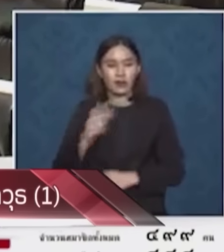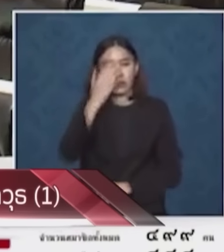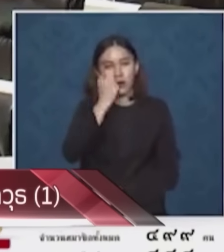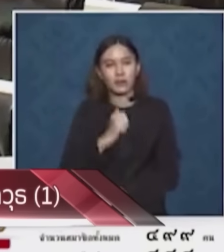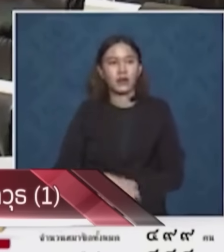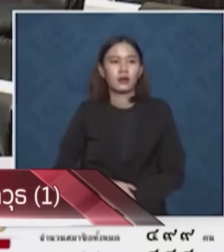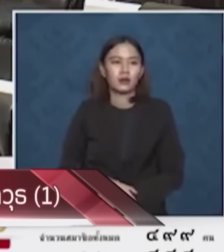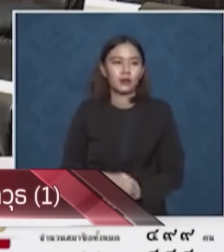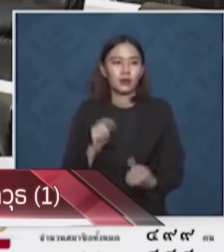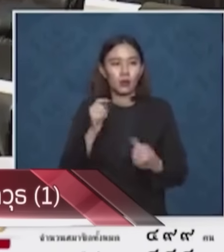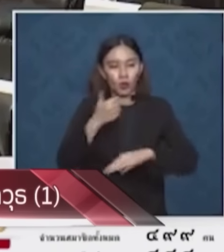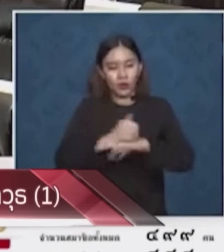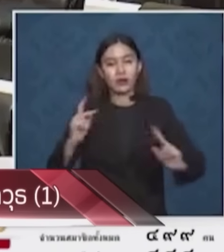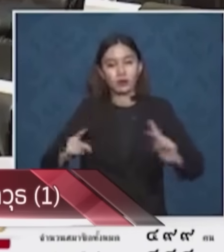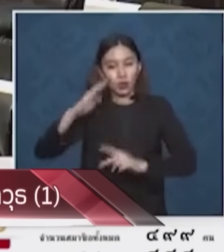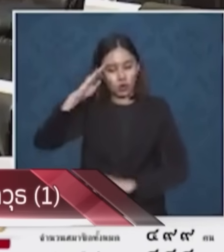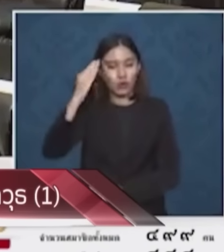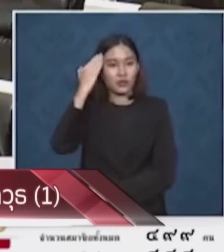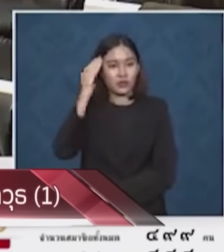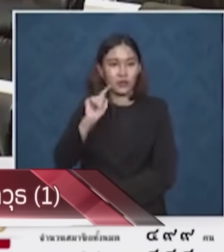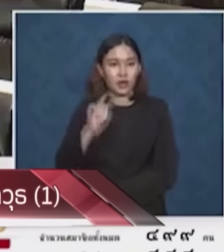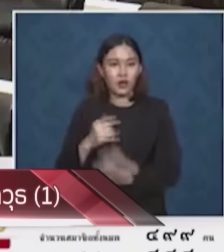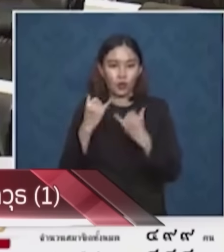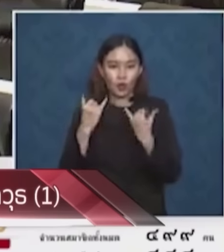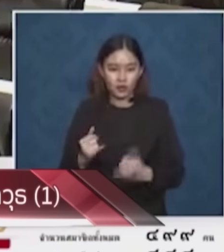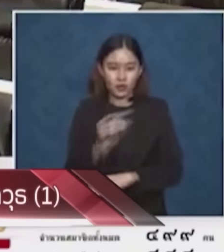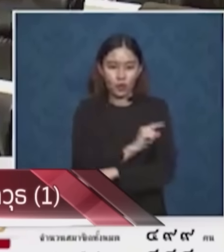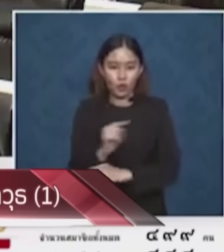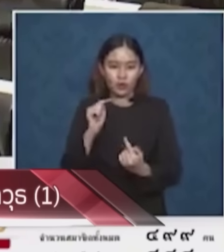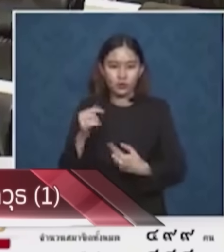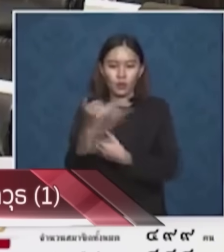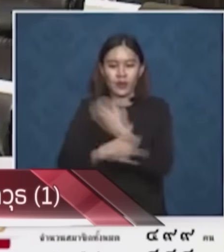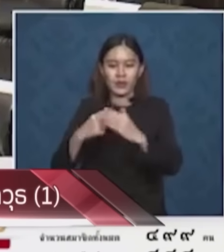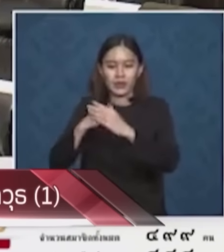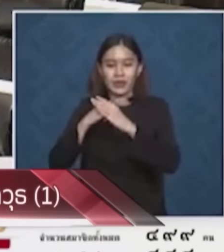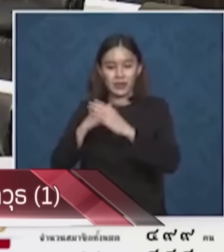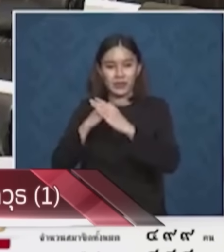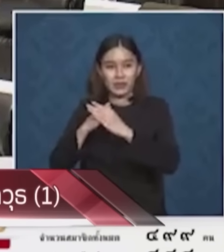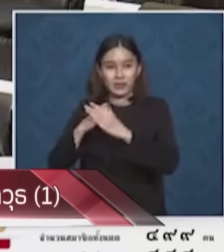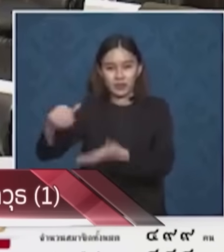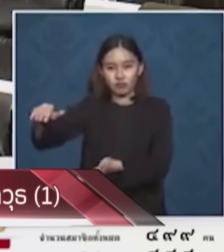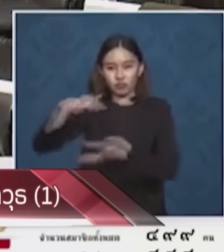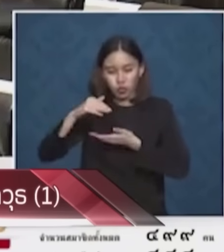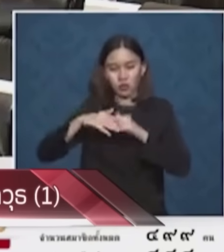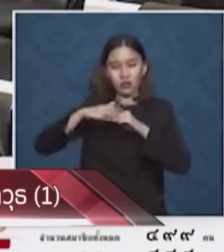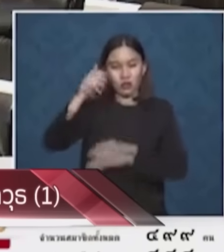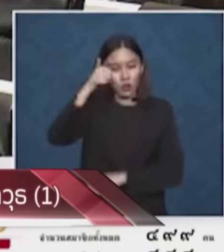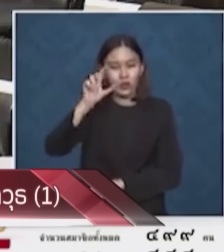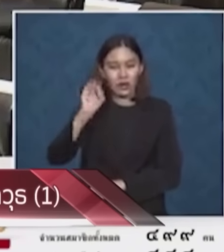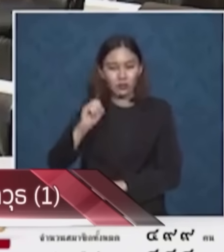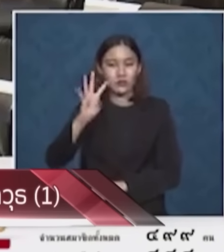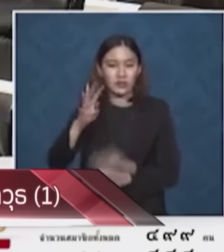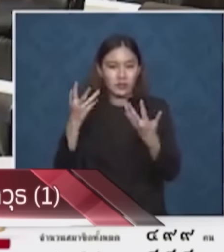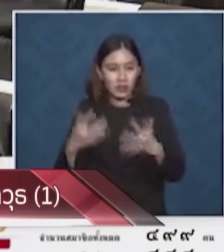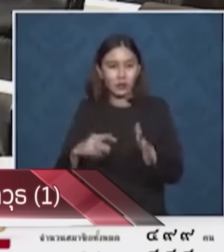ประธานครับท่านสุทินต้องทราบเป็นอย่างดีอยู่แล้วว่าวันเนี้ยเราเลยวันที่ทางการจีนต้องส่งมอบเรือดำน้ำมา 94วันแล้วพูดง่ายๆ